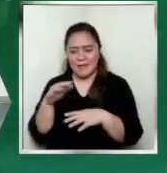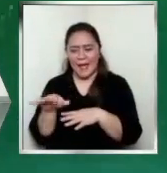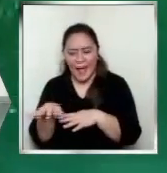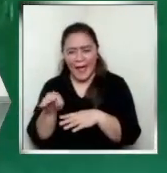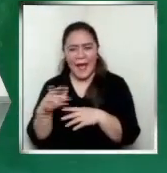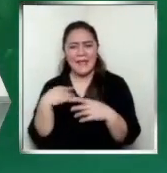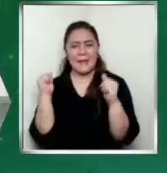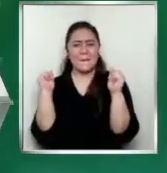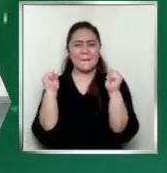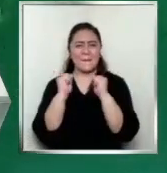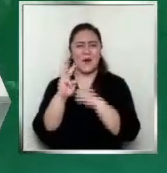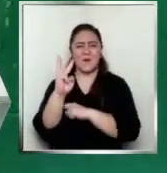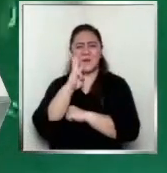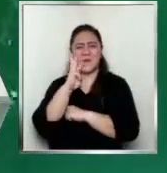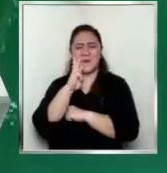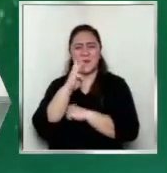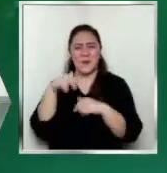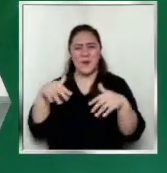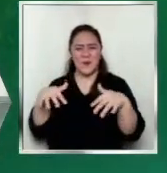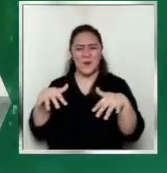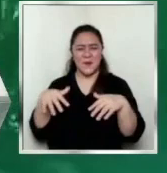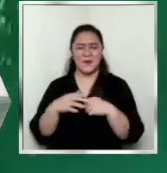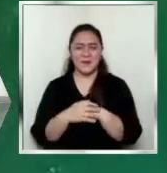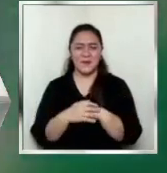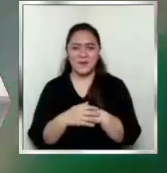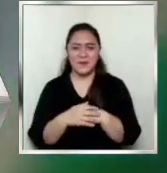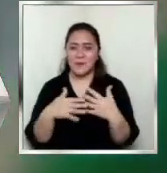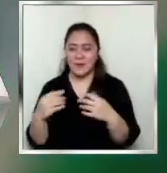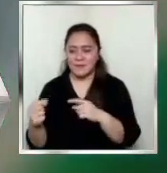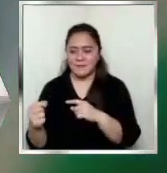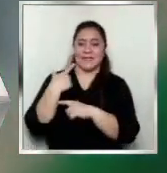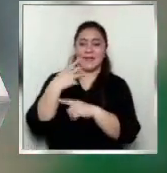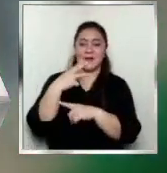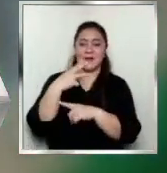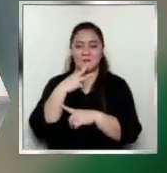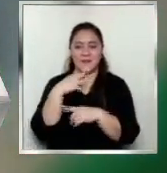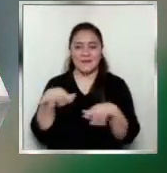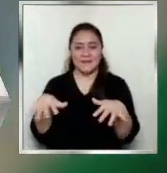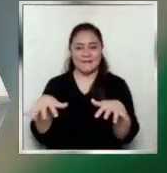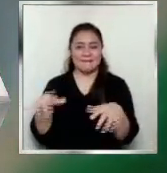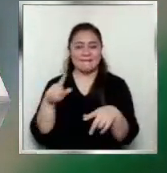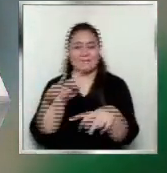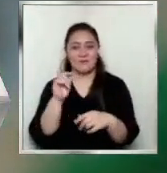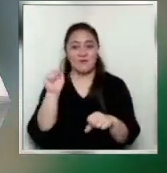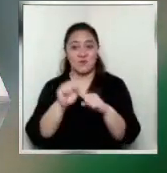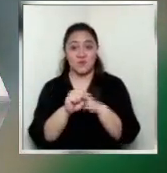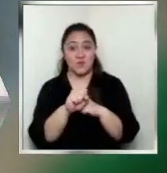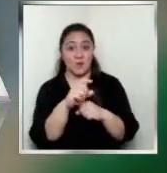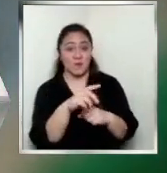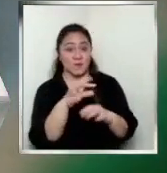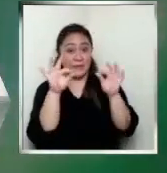tubig. Nanginginig siya kahit matilamsikan lang. Hindi na raw talaga nakaligo ang pusa sa sobrang